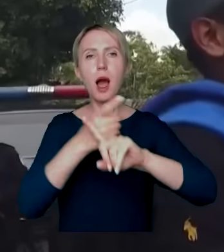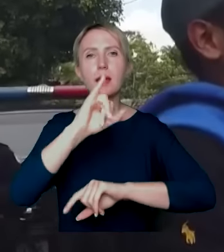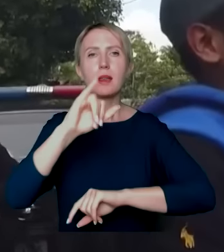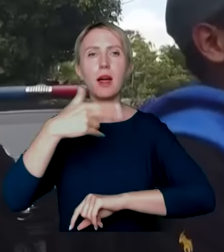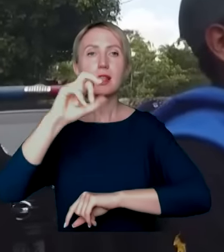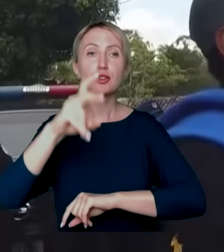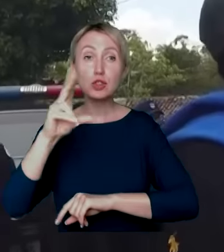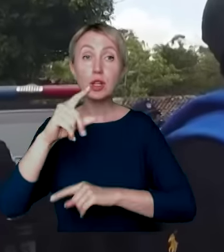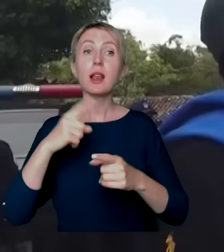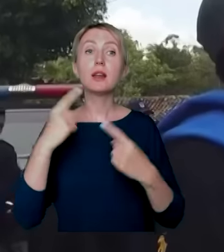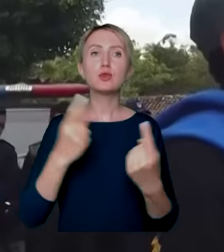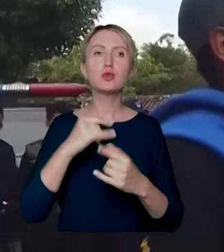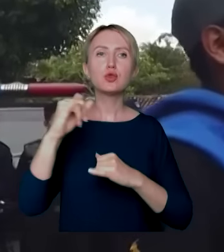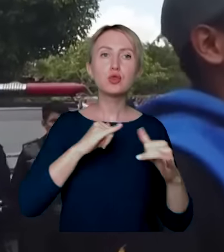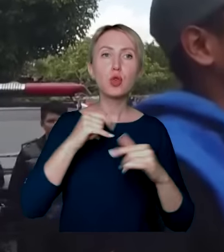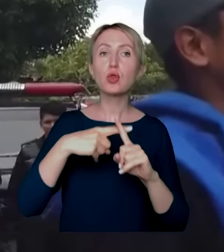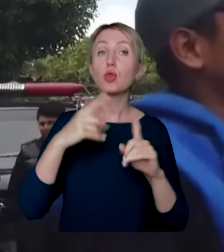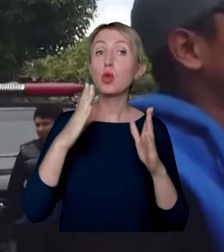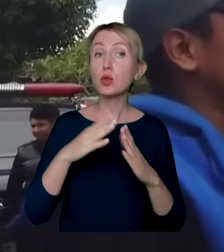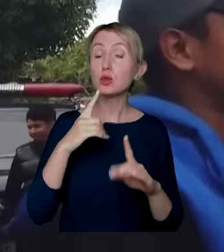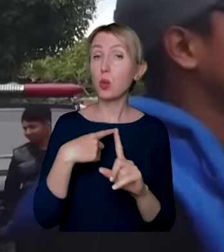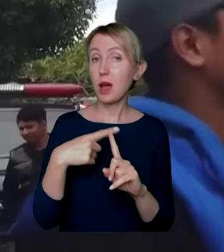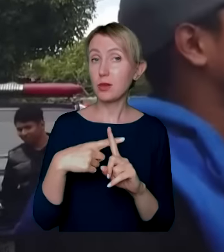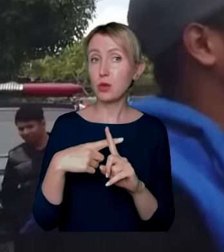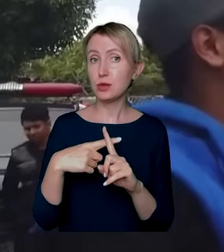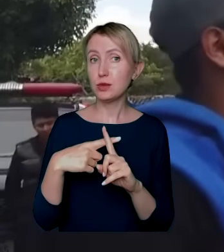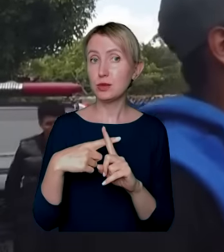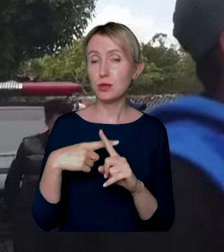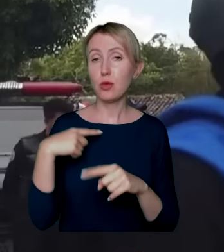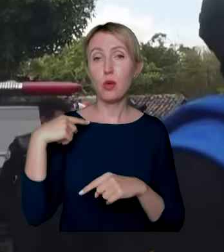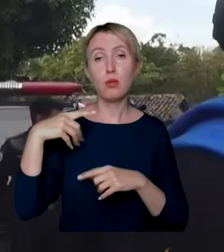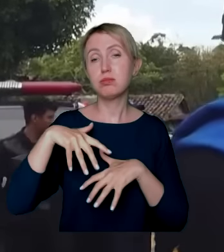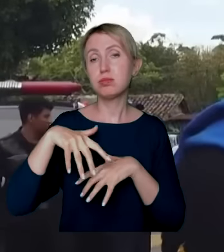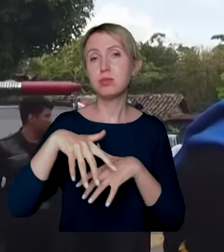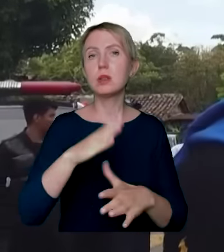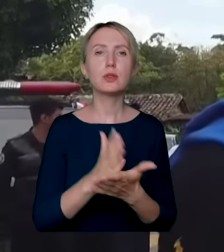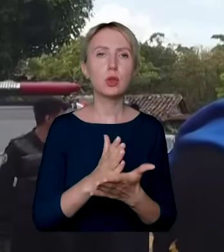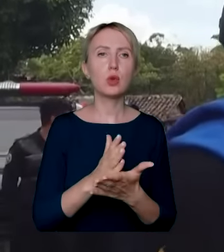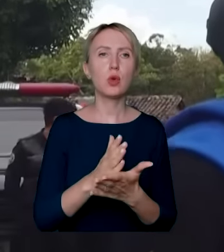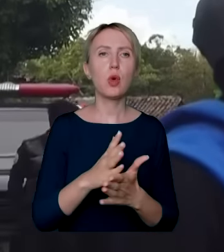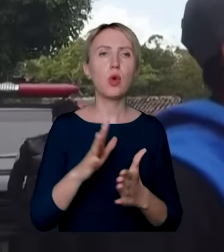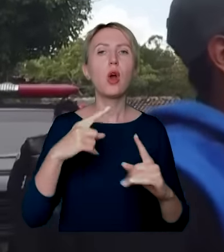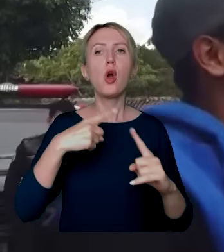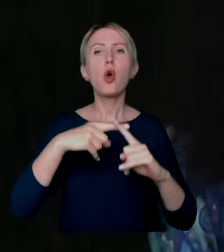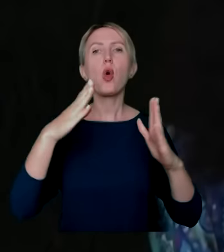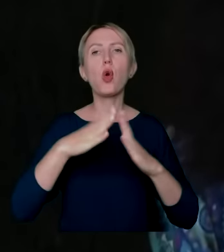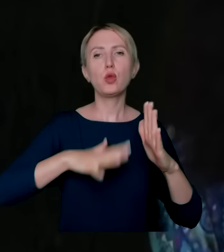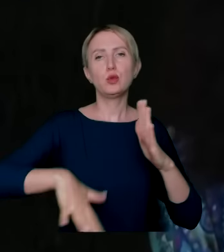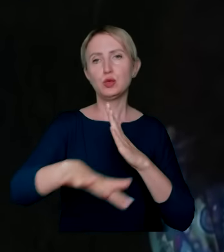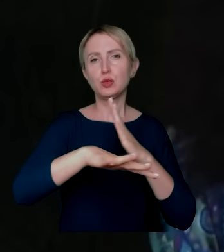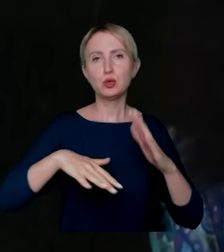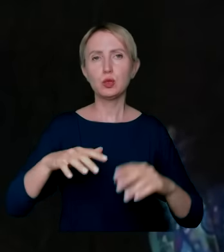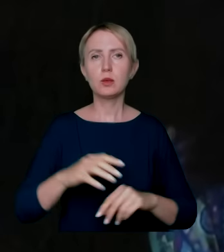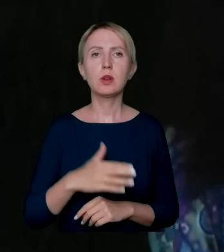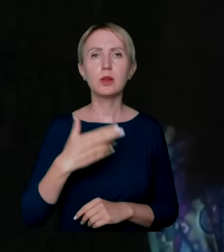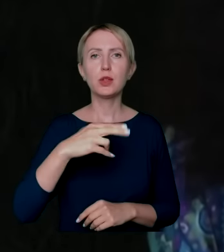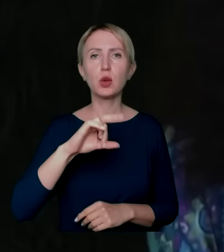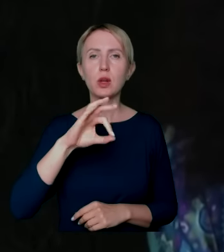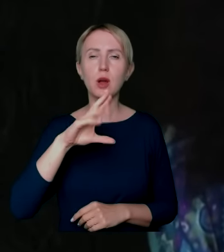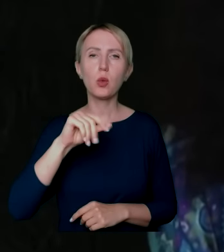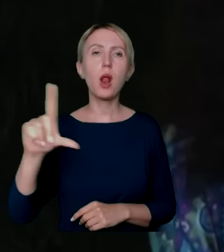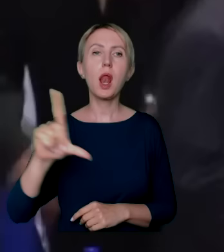między rządem a kościołem katolickim ograniczyła procesję jedynie do uroczystości przy świątyni. Kościół katolicki w Nikaragui, rządzonej przez lewicowy